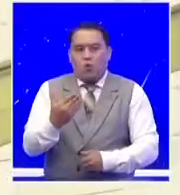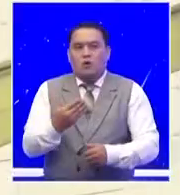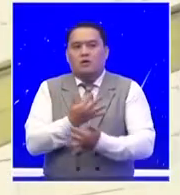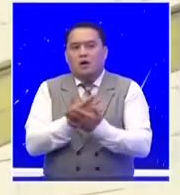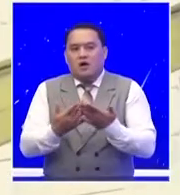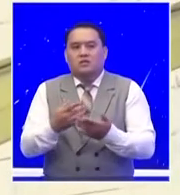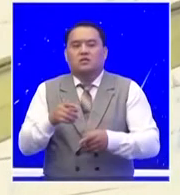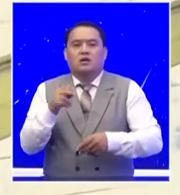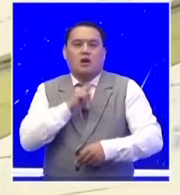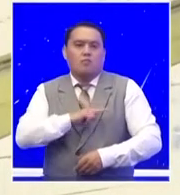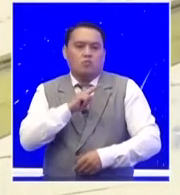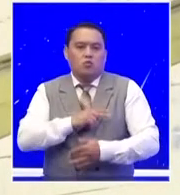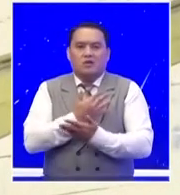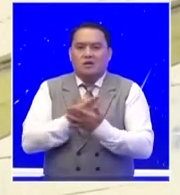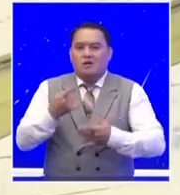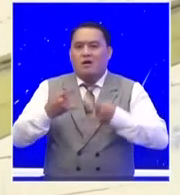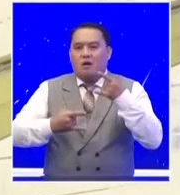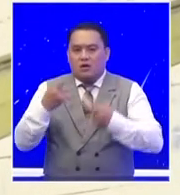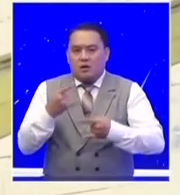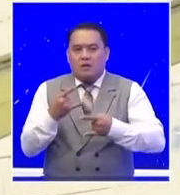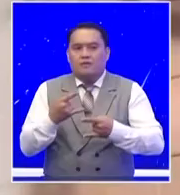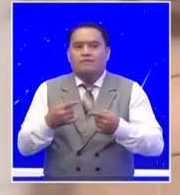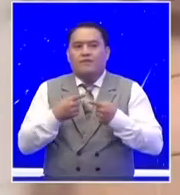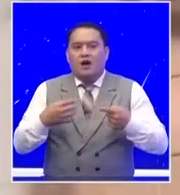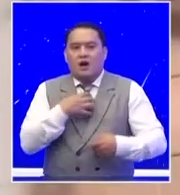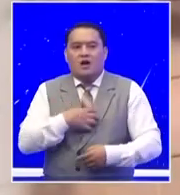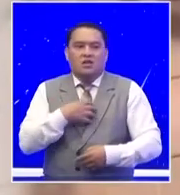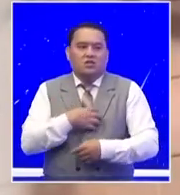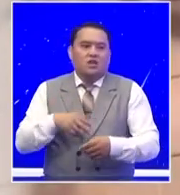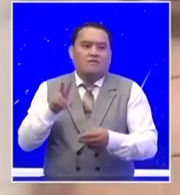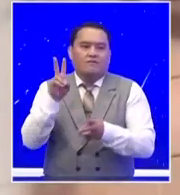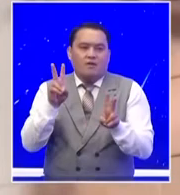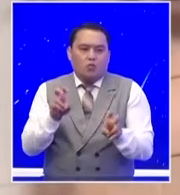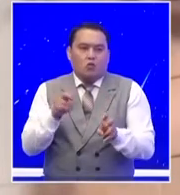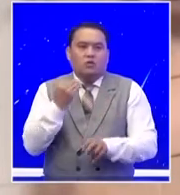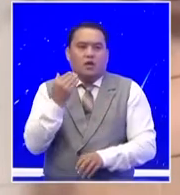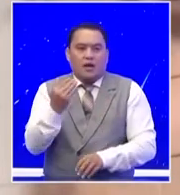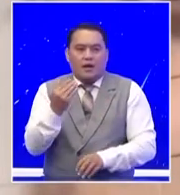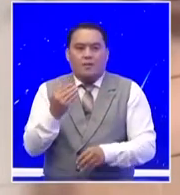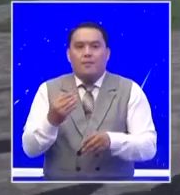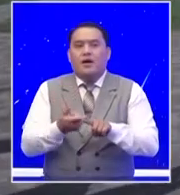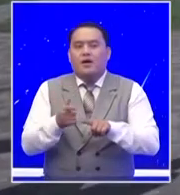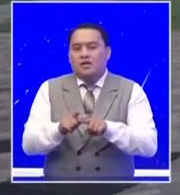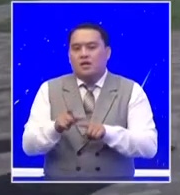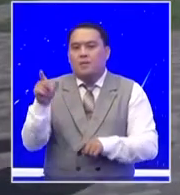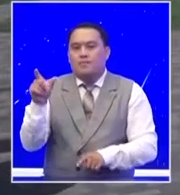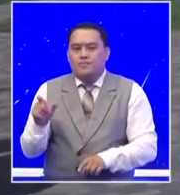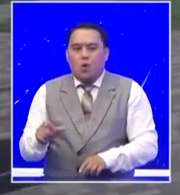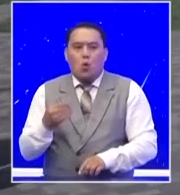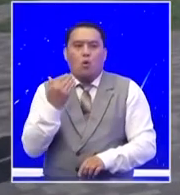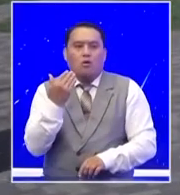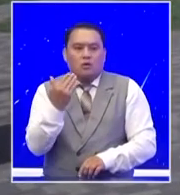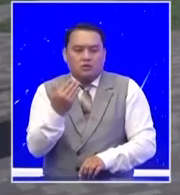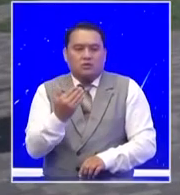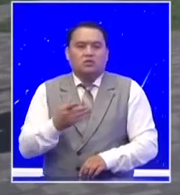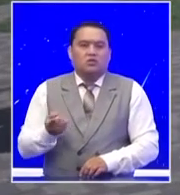социально-бытового характера «Айтуга Онай» и «Харекет» поднимали самые актуальные и животрепещущие вопросы. Поэтому зрители и телезрители с